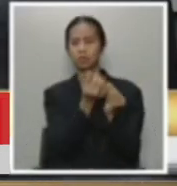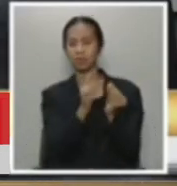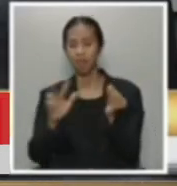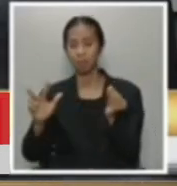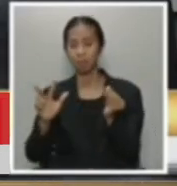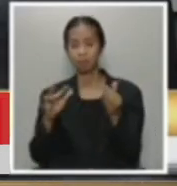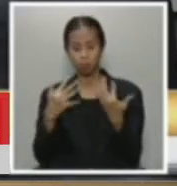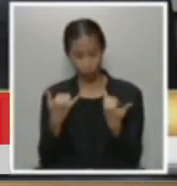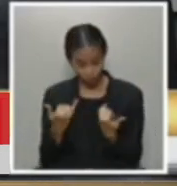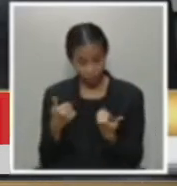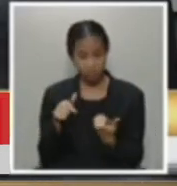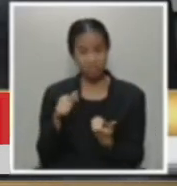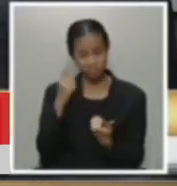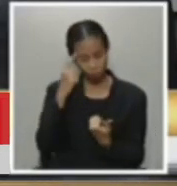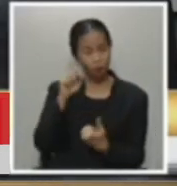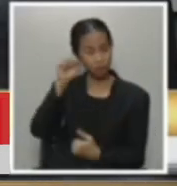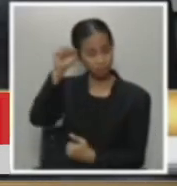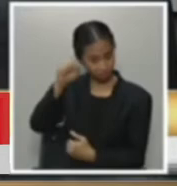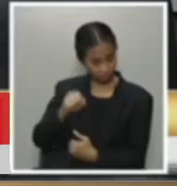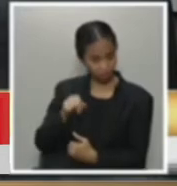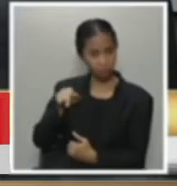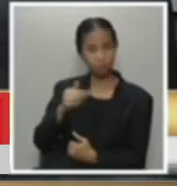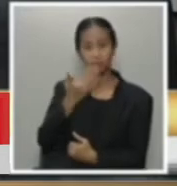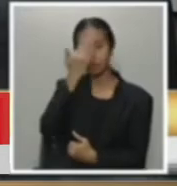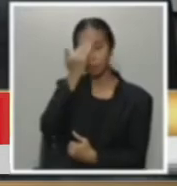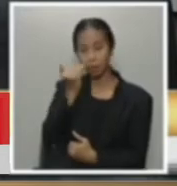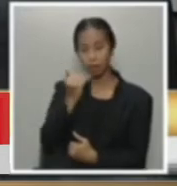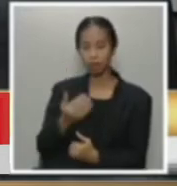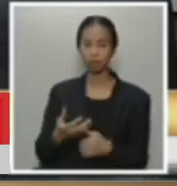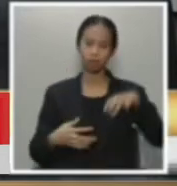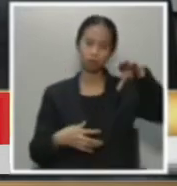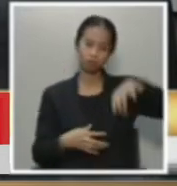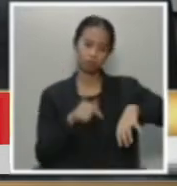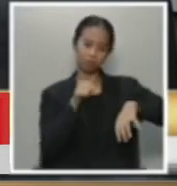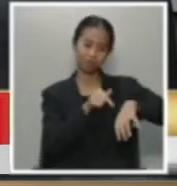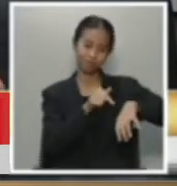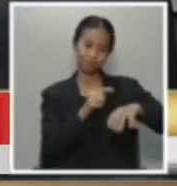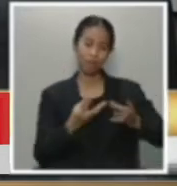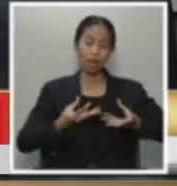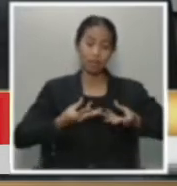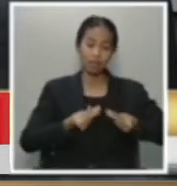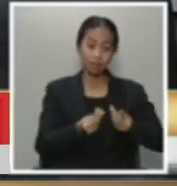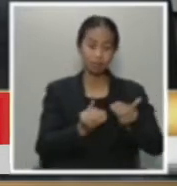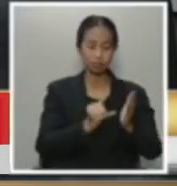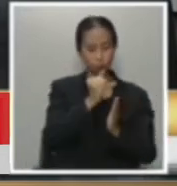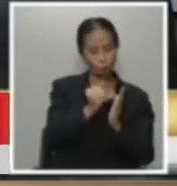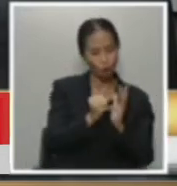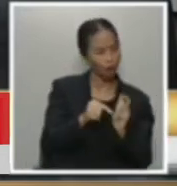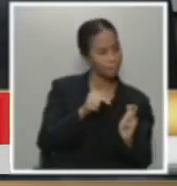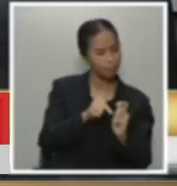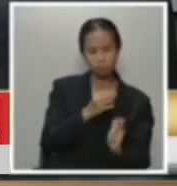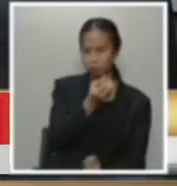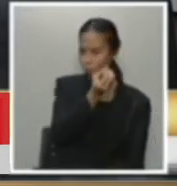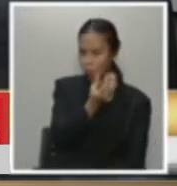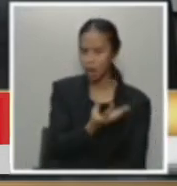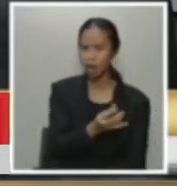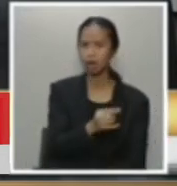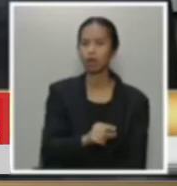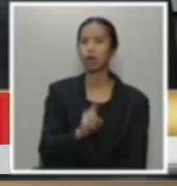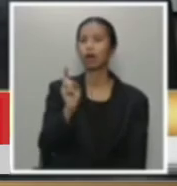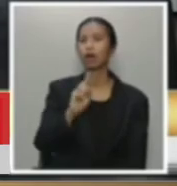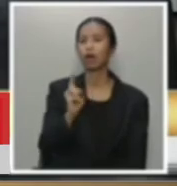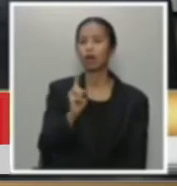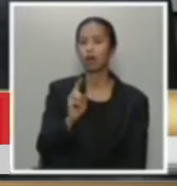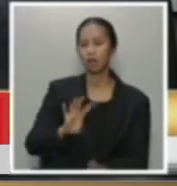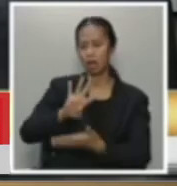หรอที่สำนักงานที่ดินไม่ว่าอำเภอจังหวัดจำนวนมากยังต้องถ่ายสำเนาท